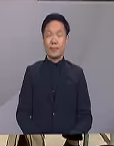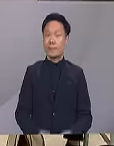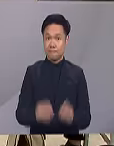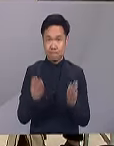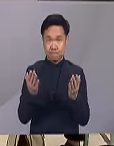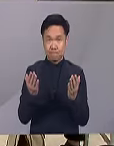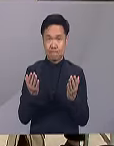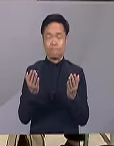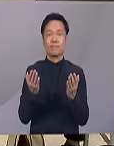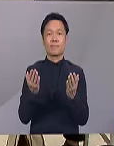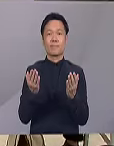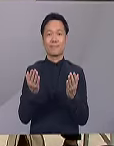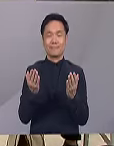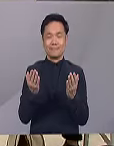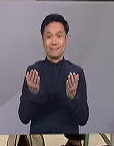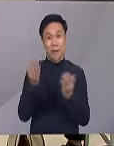Bismillahirrahmanirrahim.